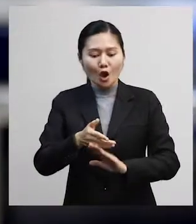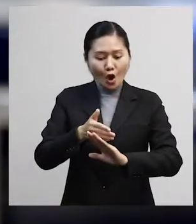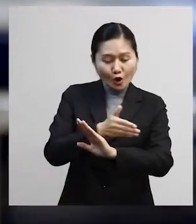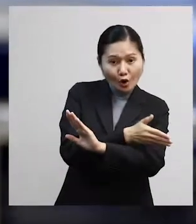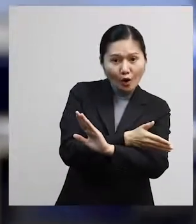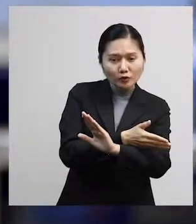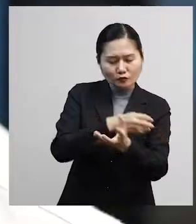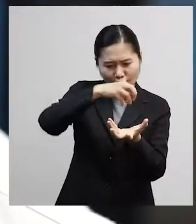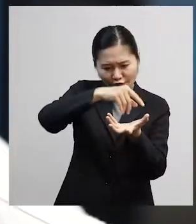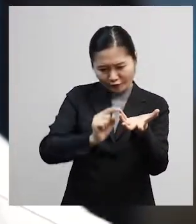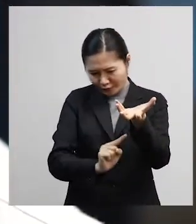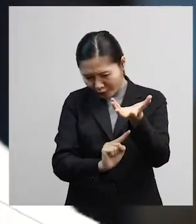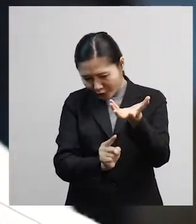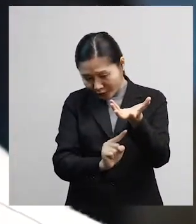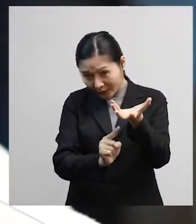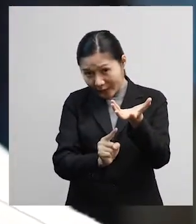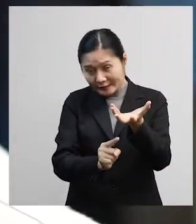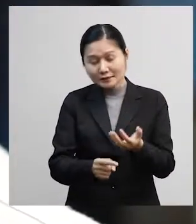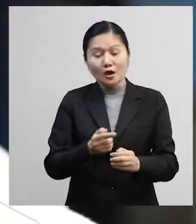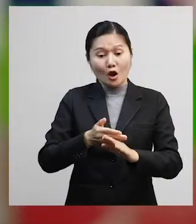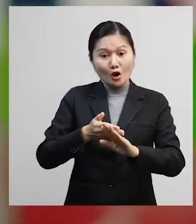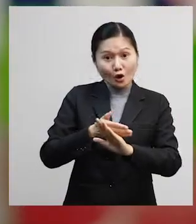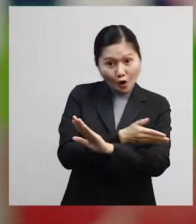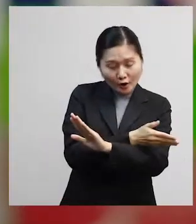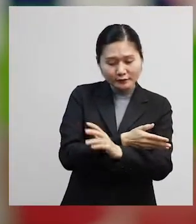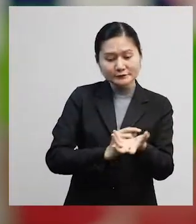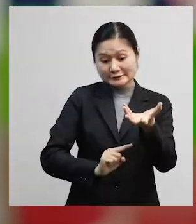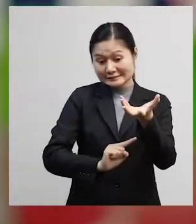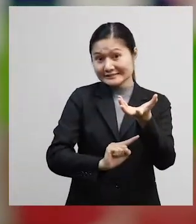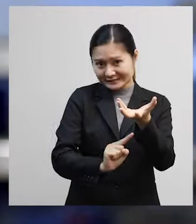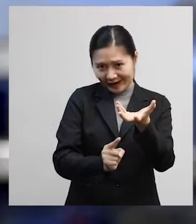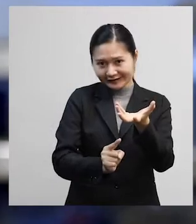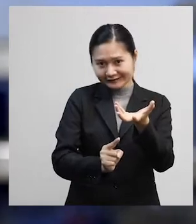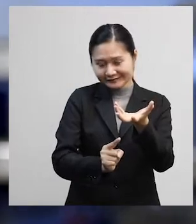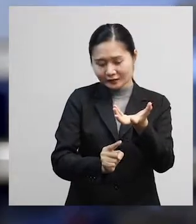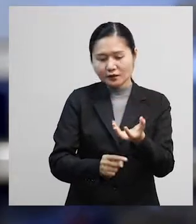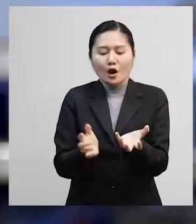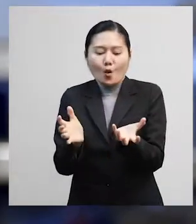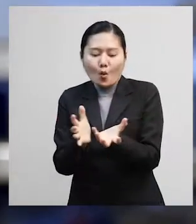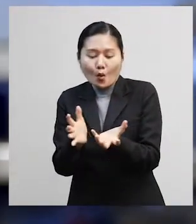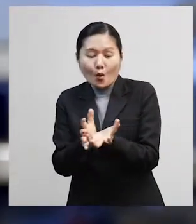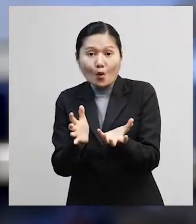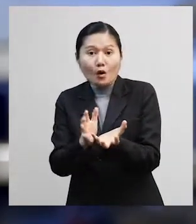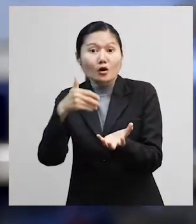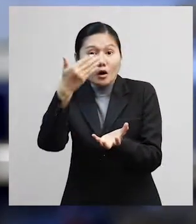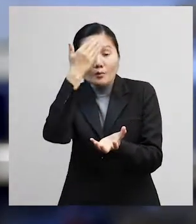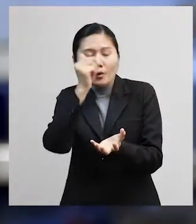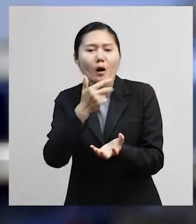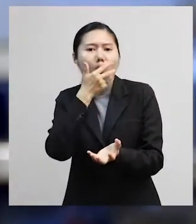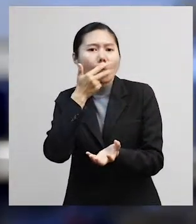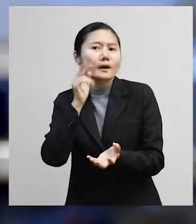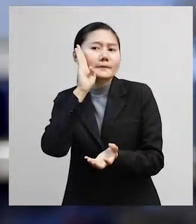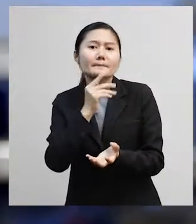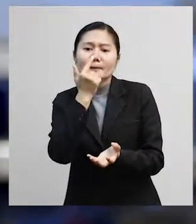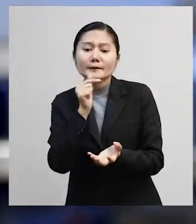ชั่งน้ำหนักนะคะแนะนำว่าซื้อมาแล้วก่อนชั่งค่ะให้ร่อนซะก่อนนะคะเพราะว่าน้ำตาลทรายแดงบ